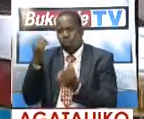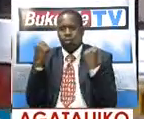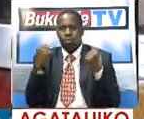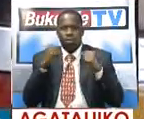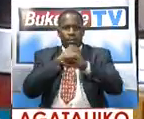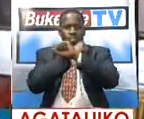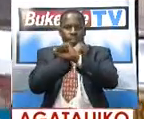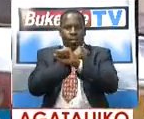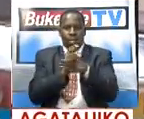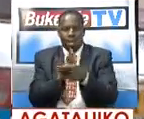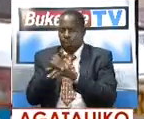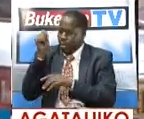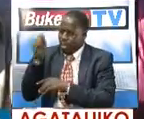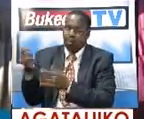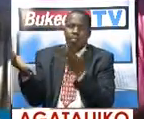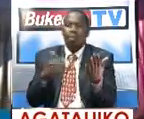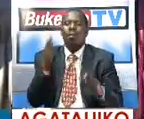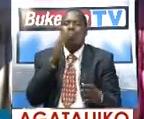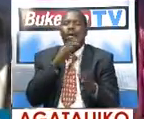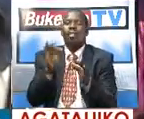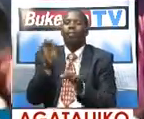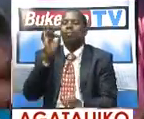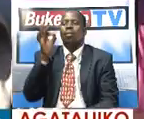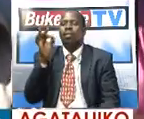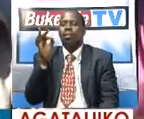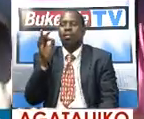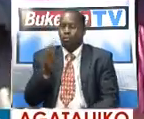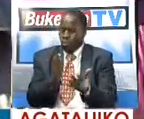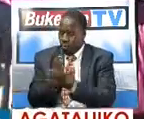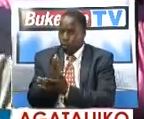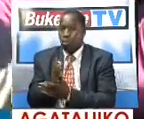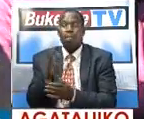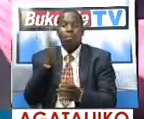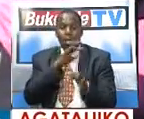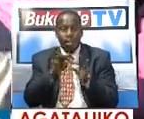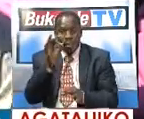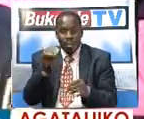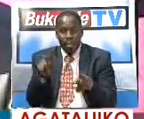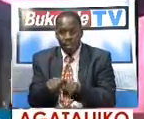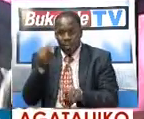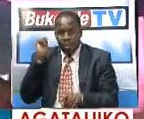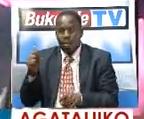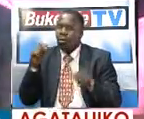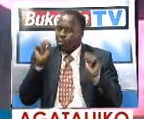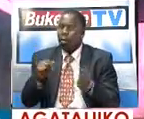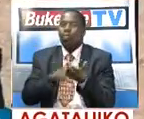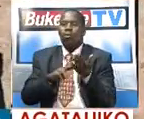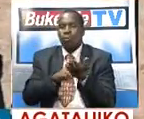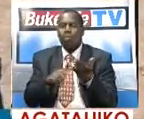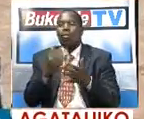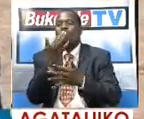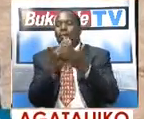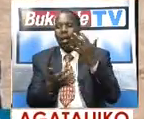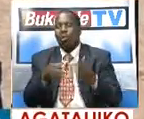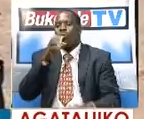nti ono ye yagaletengamu okagulako. Ebintu ebyo abirabirira naye nga birina okunywa omusaayi ogwa buli kakedde.